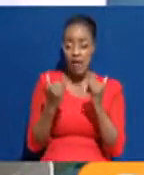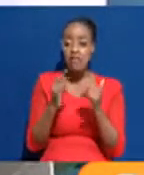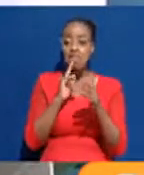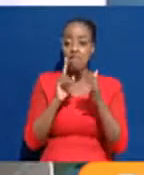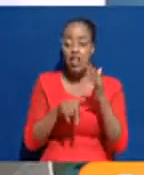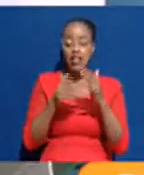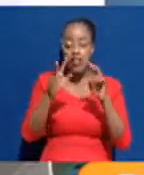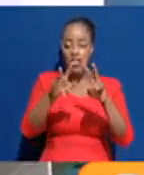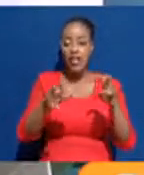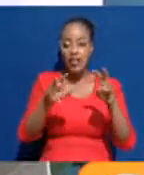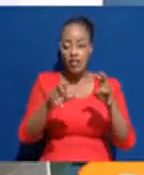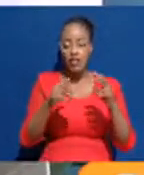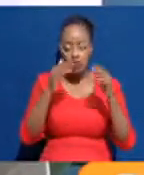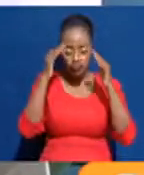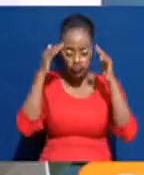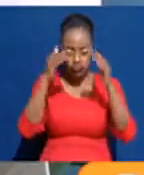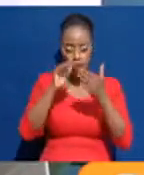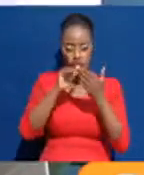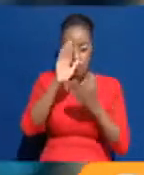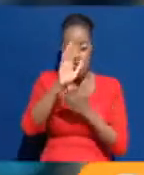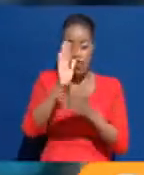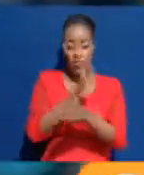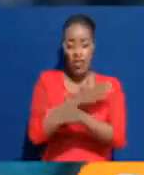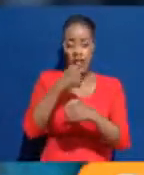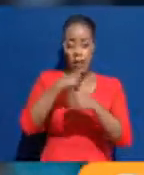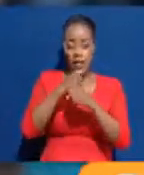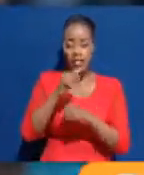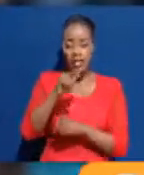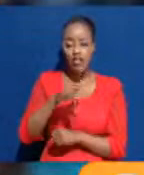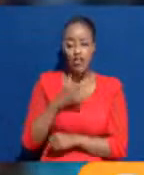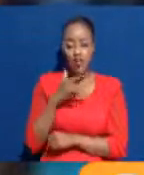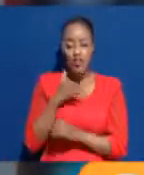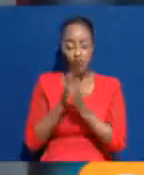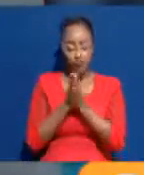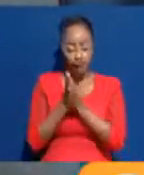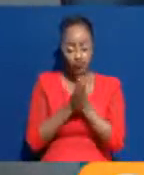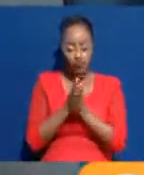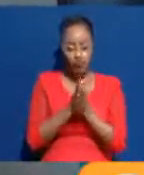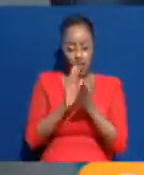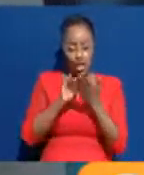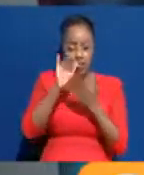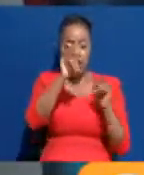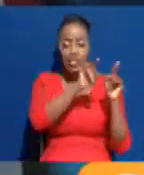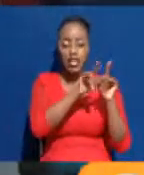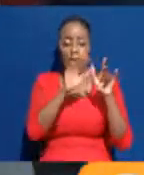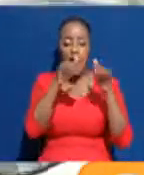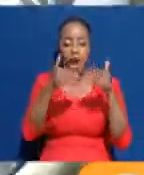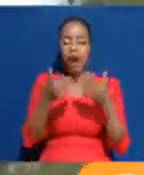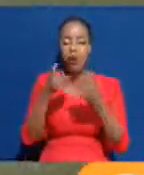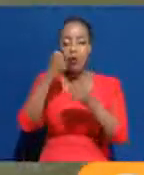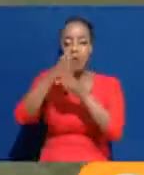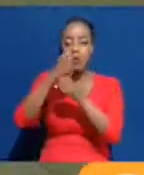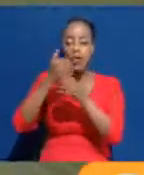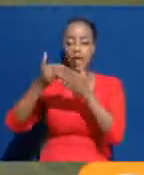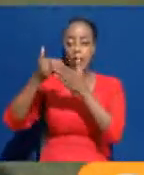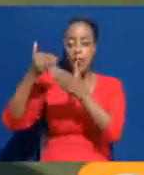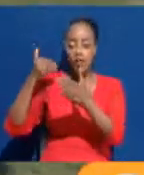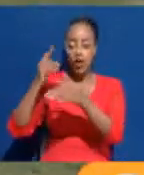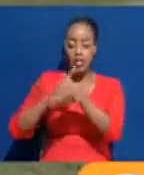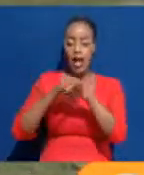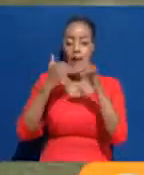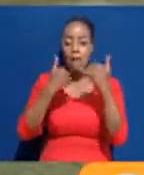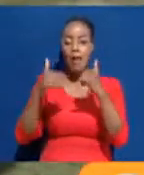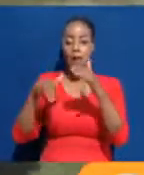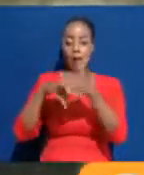anasema utafiti wa kina kwenye muziki unazidi kumfanya kutamba kwenye fani hiyo, sawa na alivyokuwa uwanjani, huku akisema